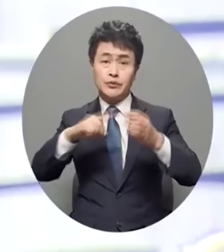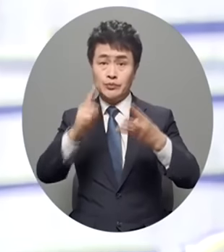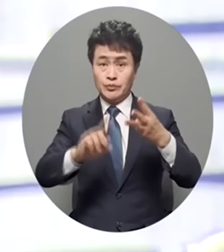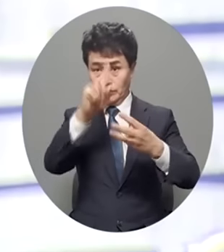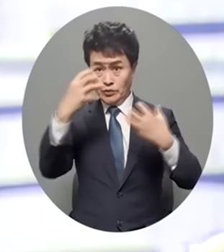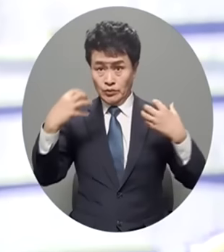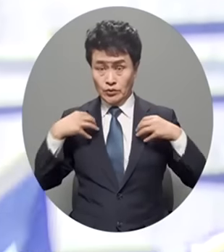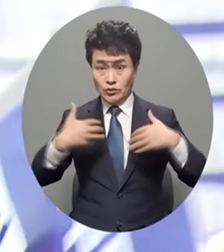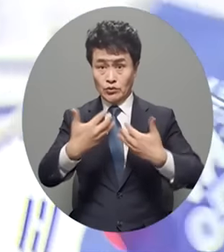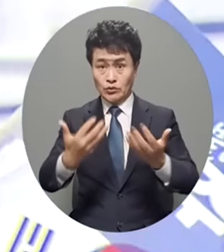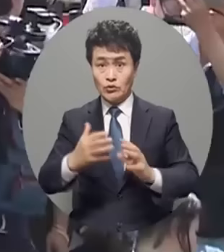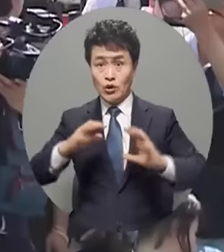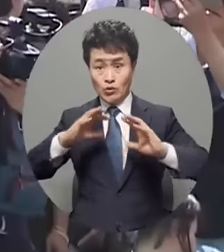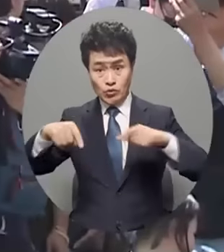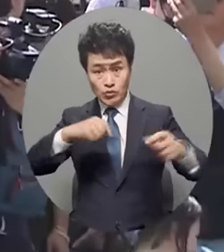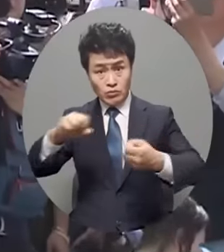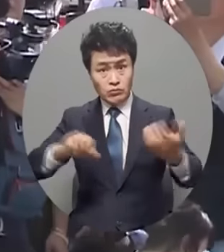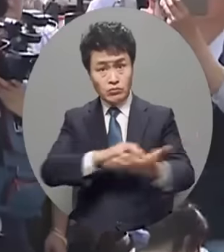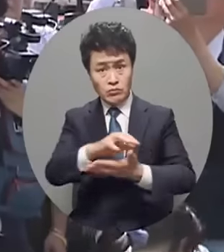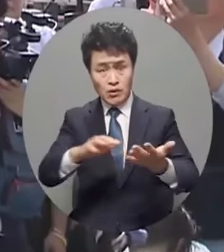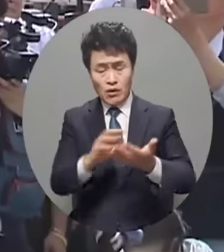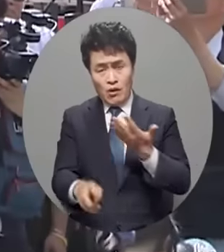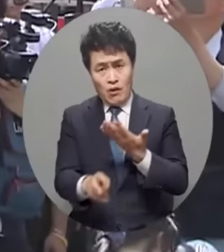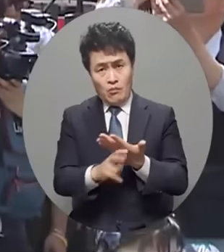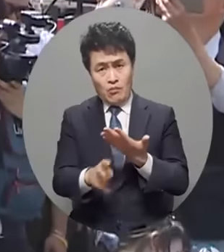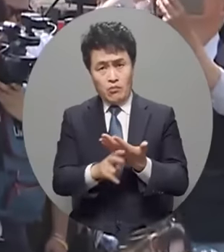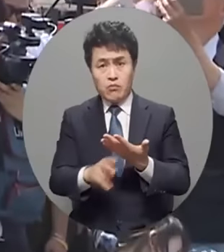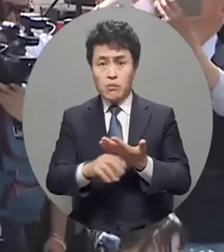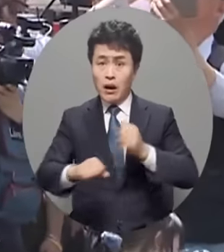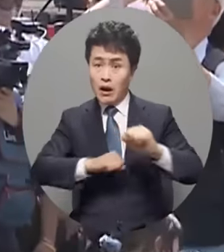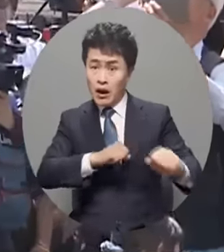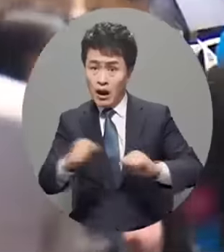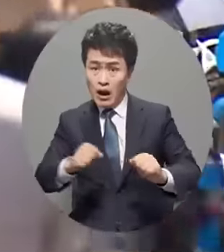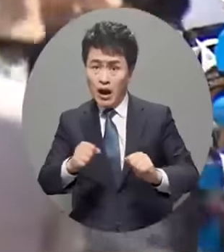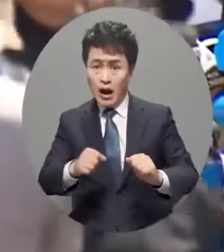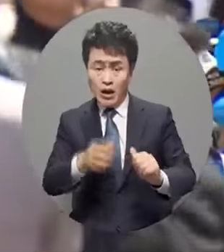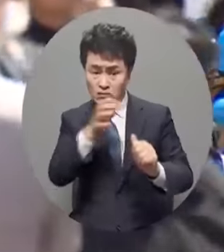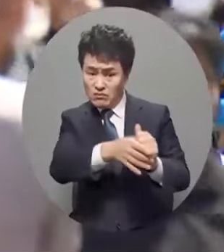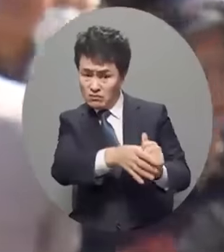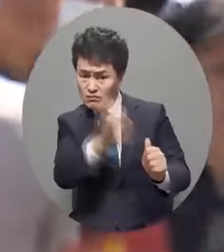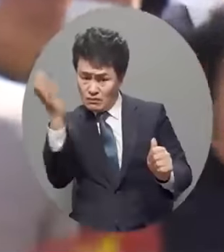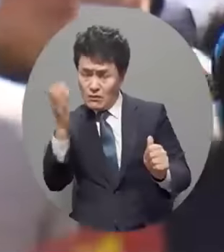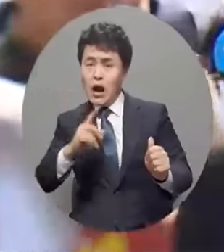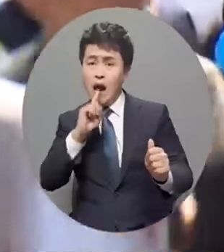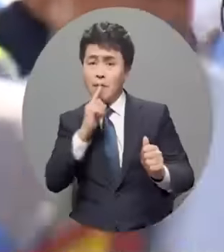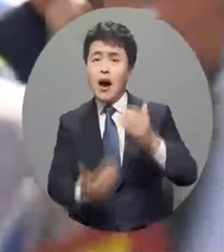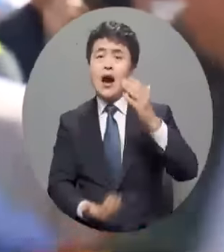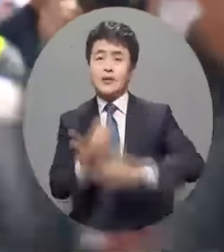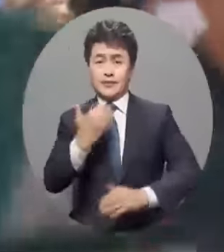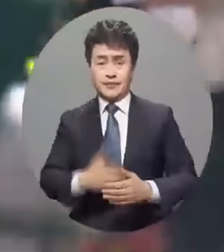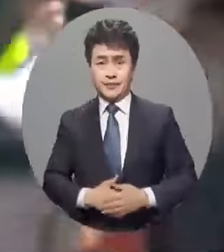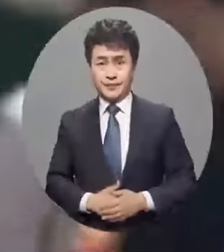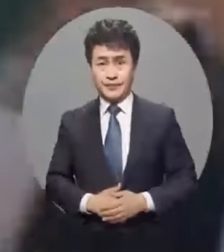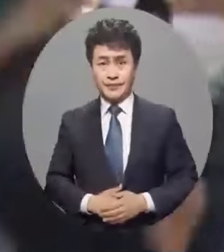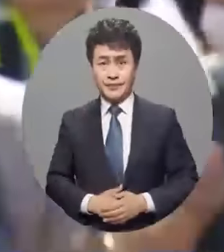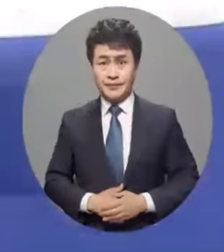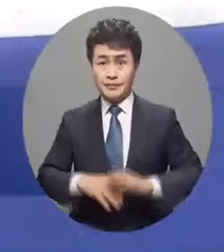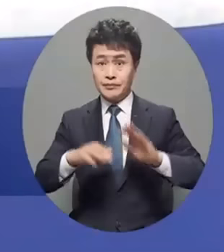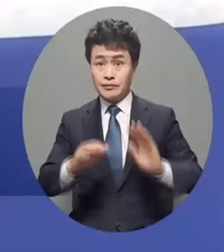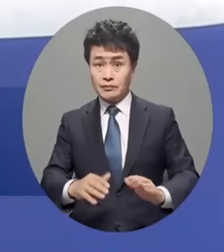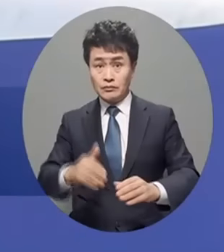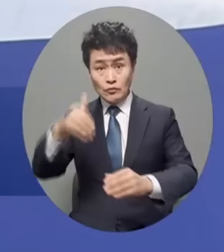정부의 국정농단 게이트, 불법과 위헌 행위는 탄핵 대상이라는 말도 거침없이 쏟아졌습니다.